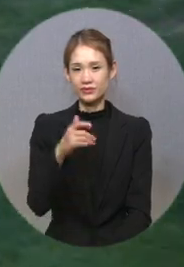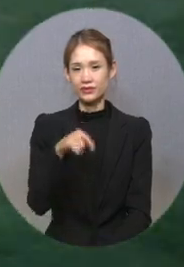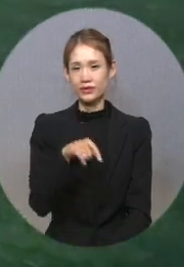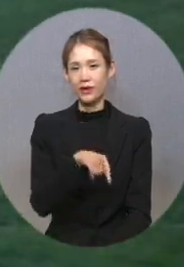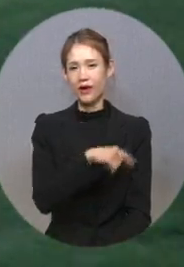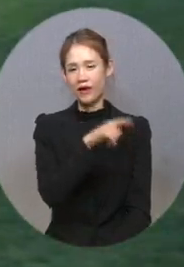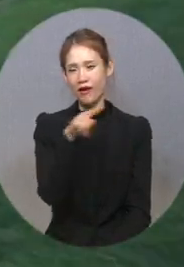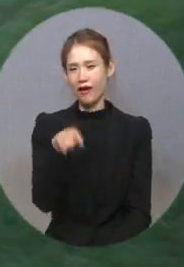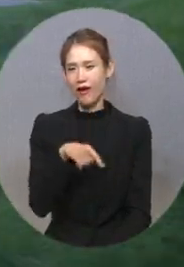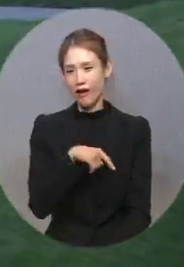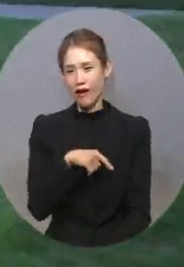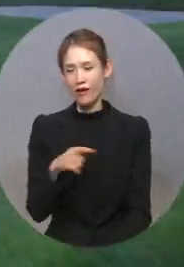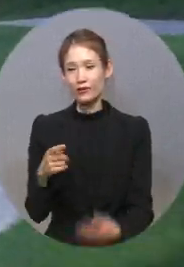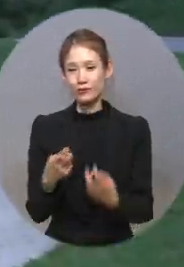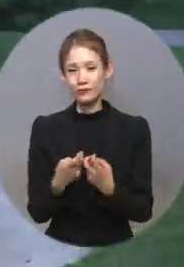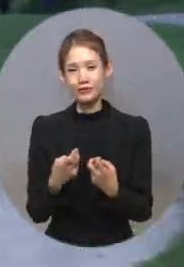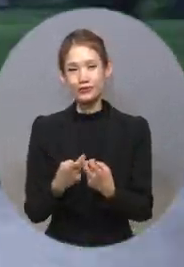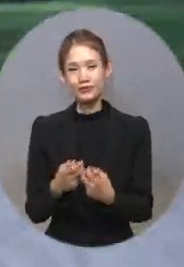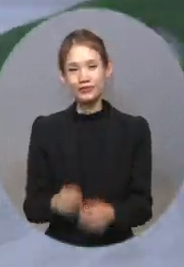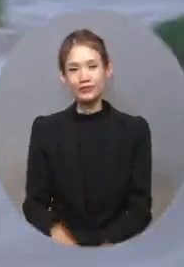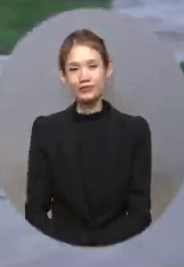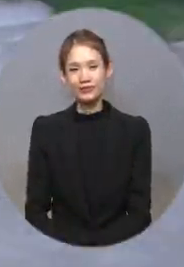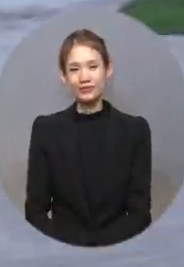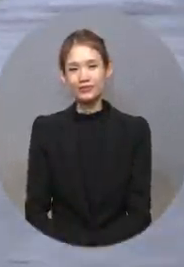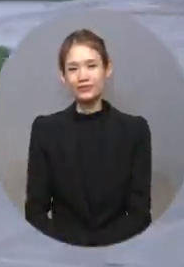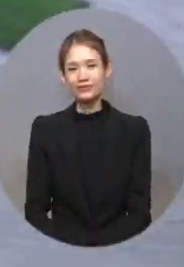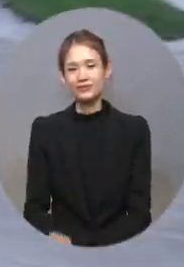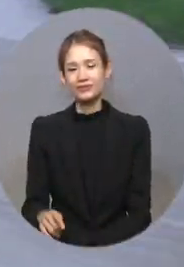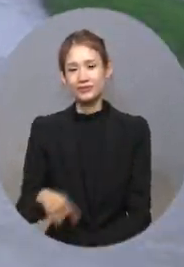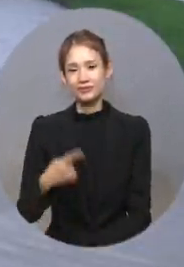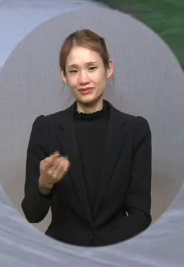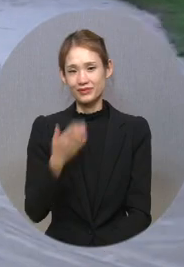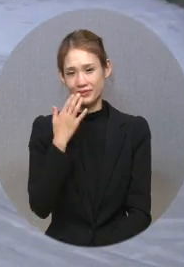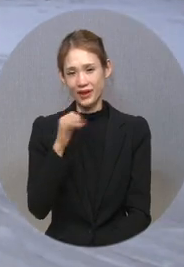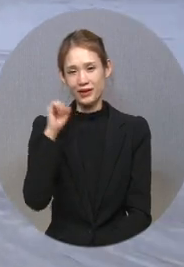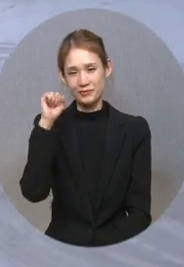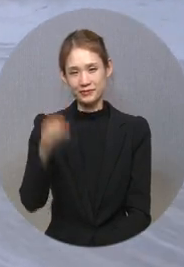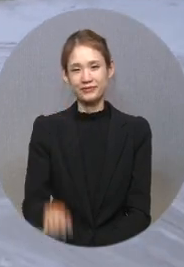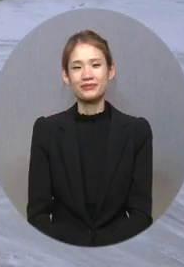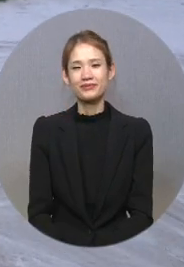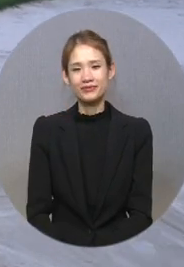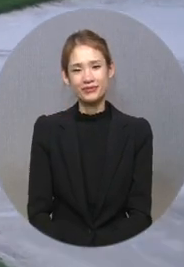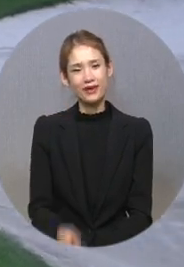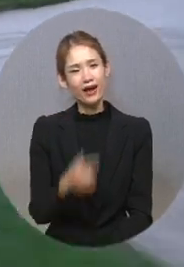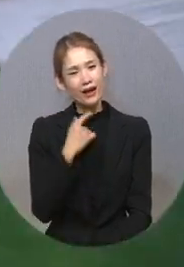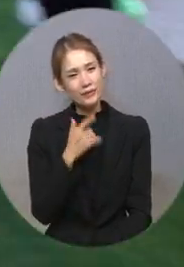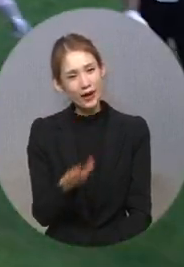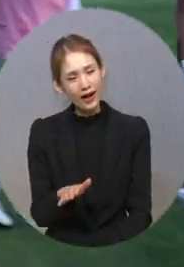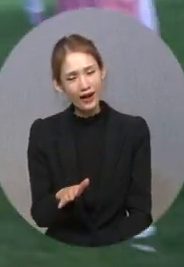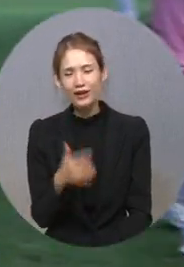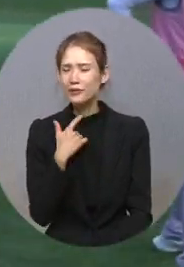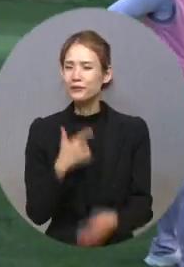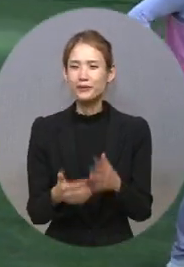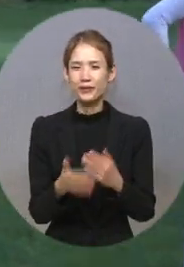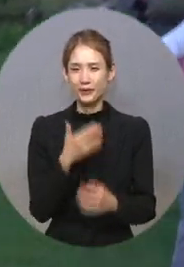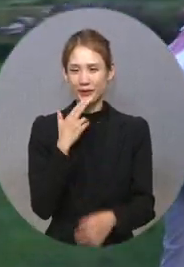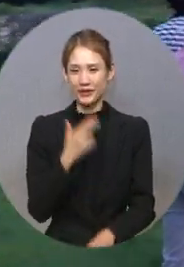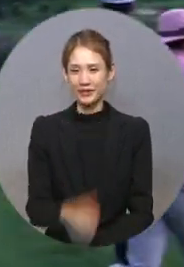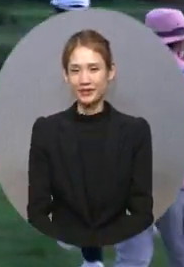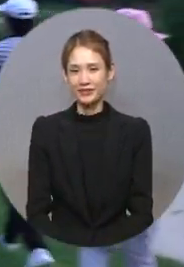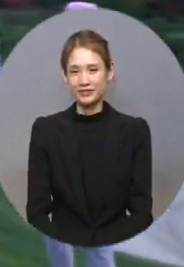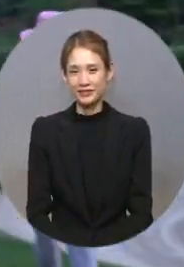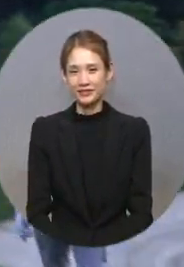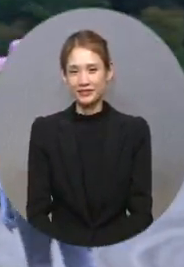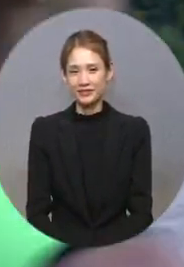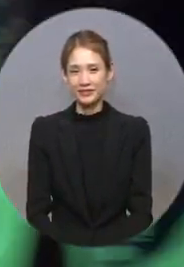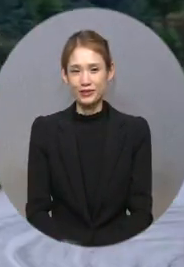무슨 일이고? 벙커에서 퍼터 치면 아, 넘어갈 수 있겠네. 어떡해. 화이팅. 벙커에서 퍼터 쳐봤어? 아, 안 쳐봤지. 벙커에서